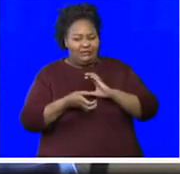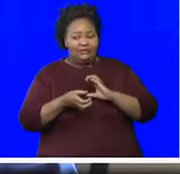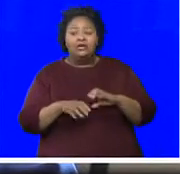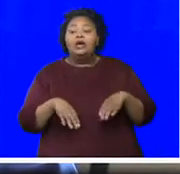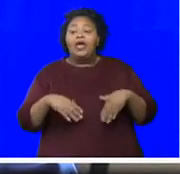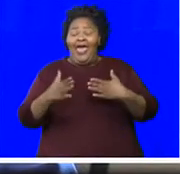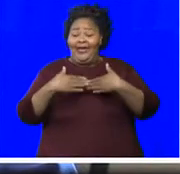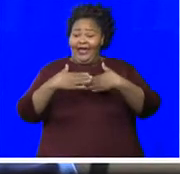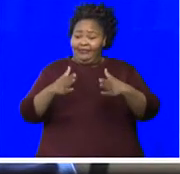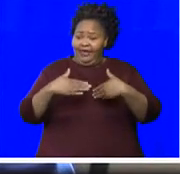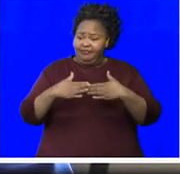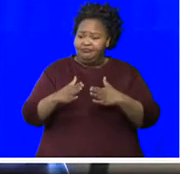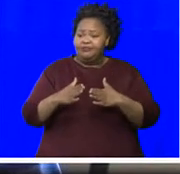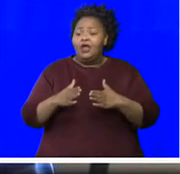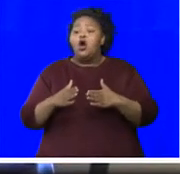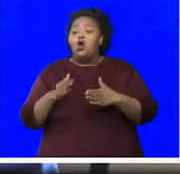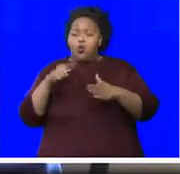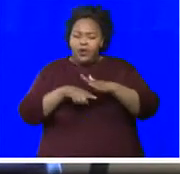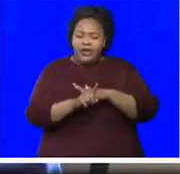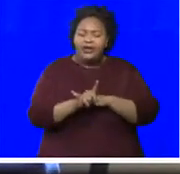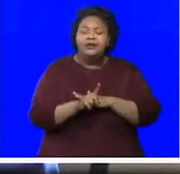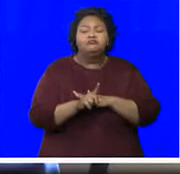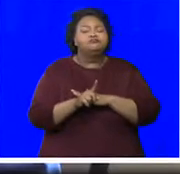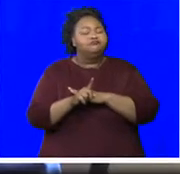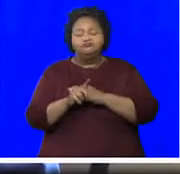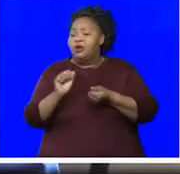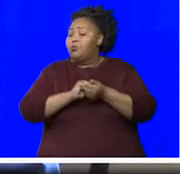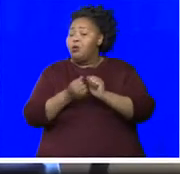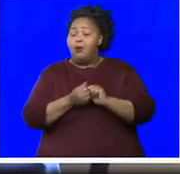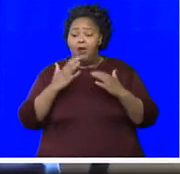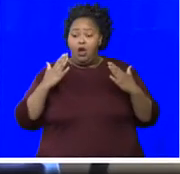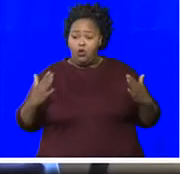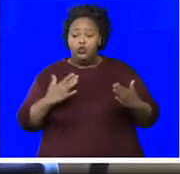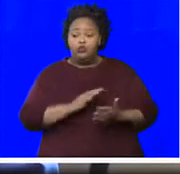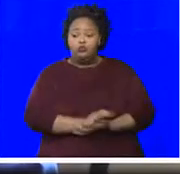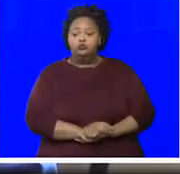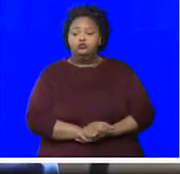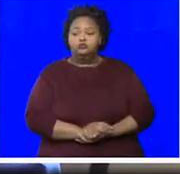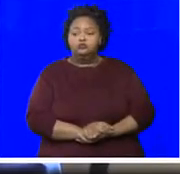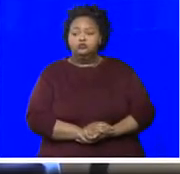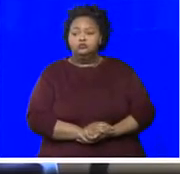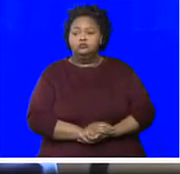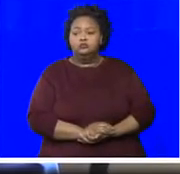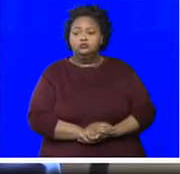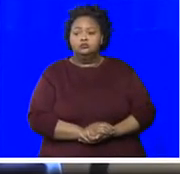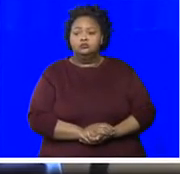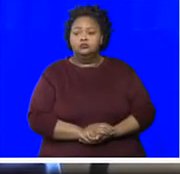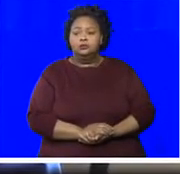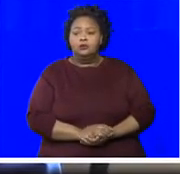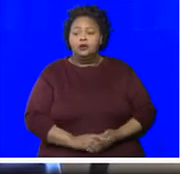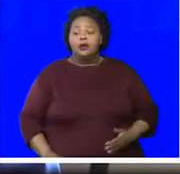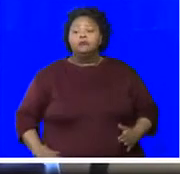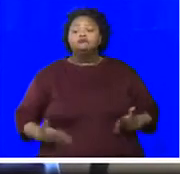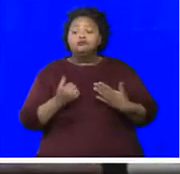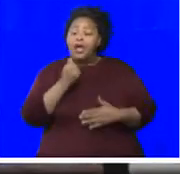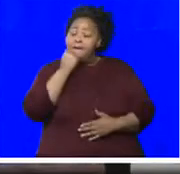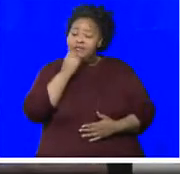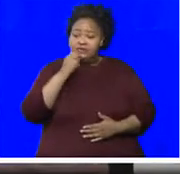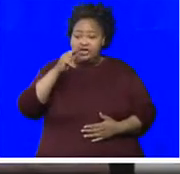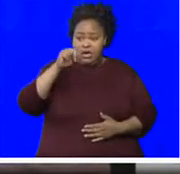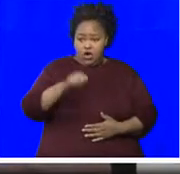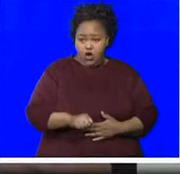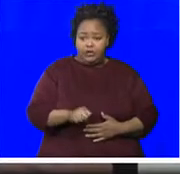kumcoka kakhulu kithi lo sibeseke siyahlala singundla sita ne program yego kuthi